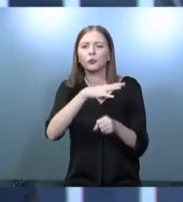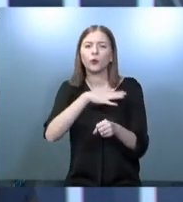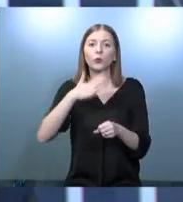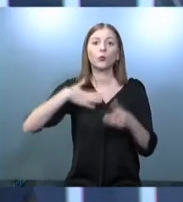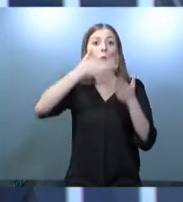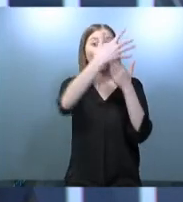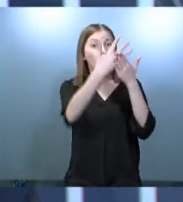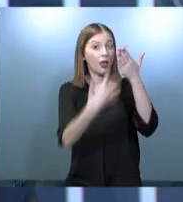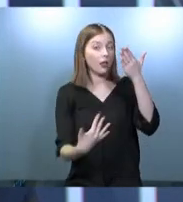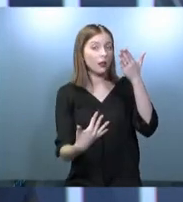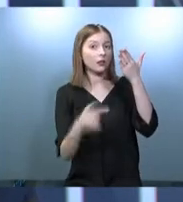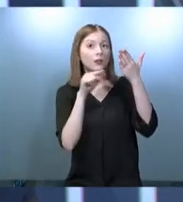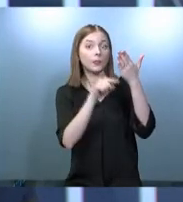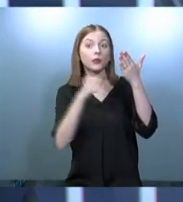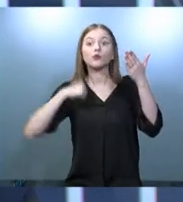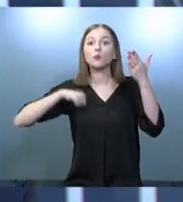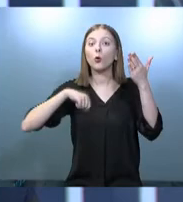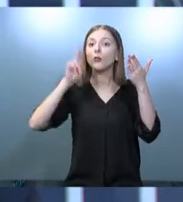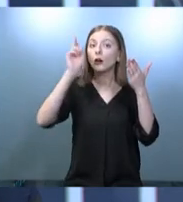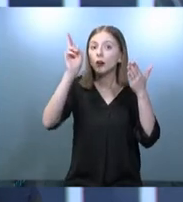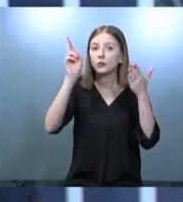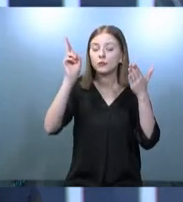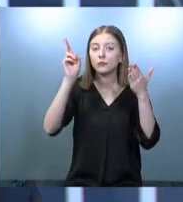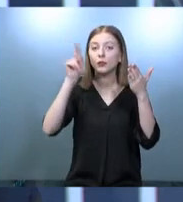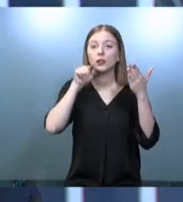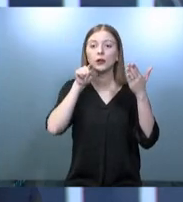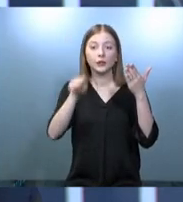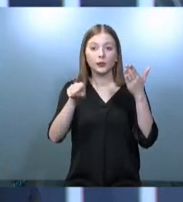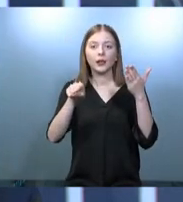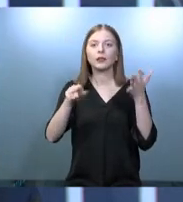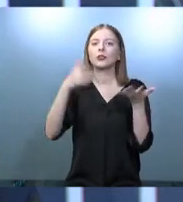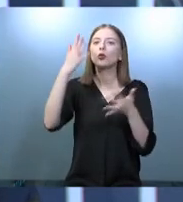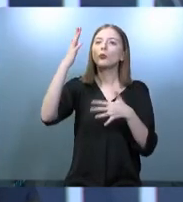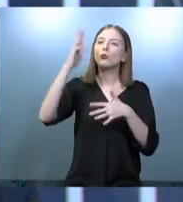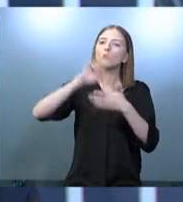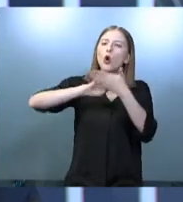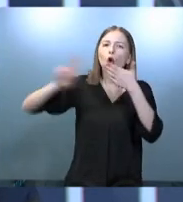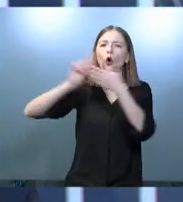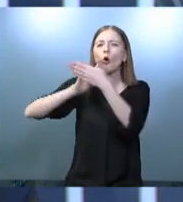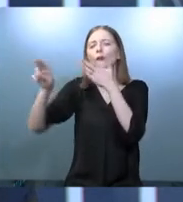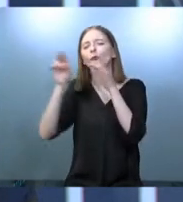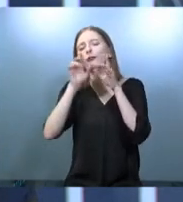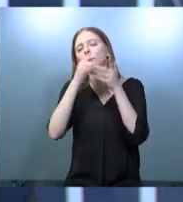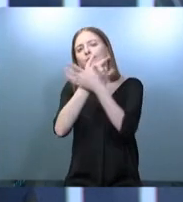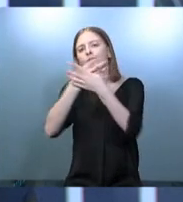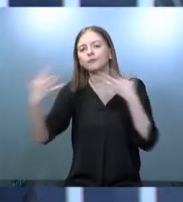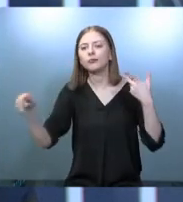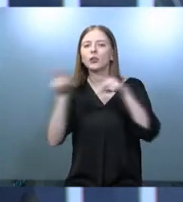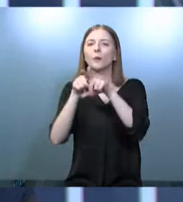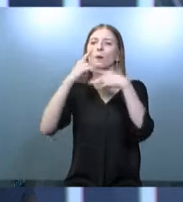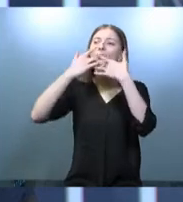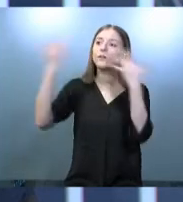daug žmonių, kurie yra patyrę savo srityse, tai yra ir žmonės, kurie su